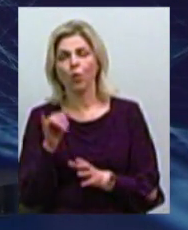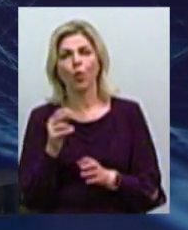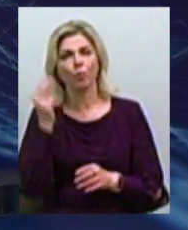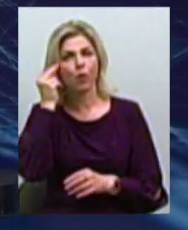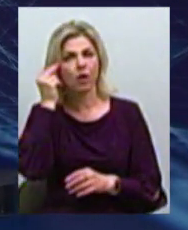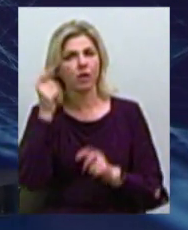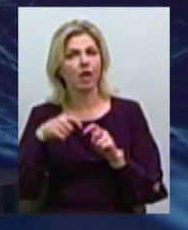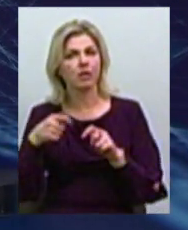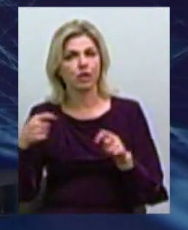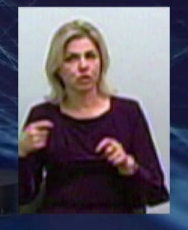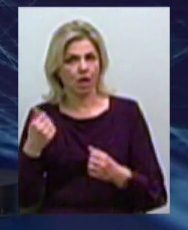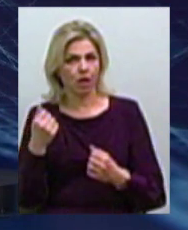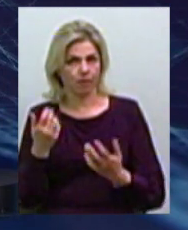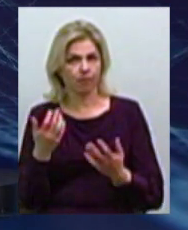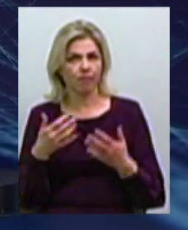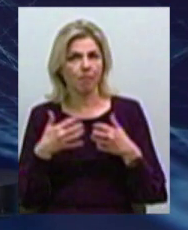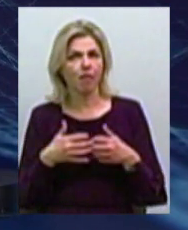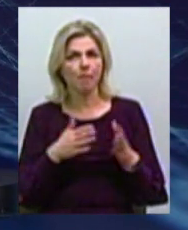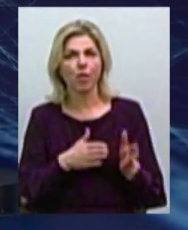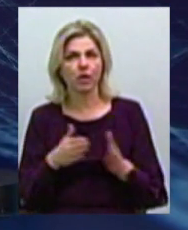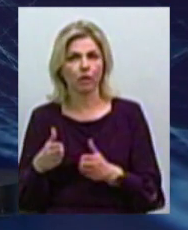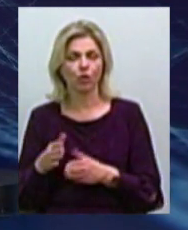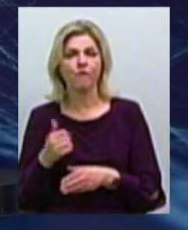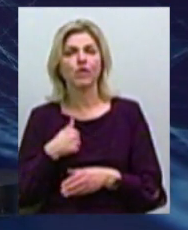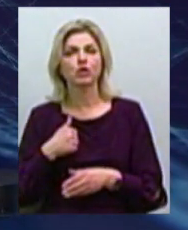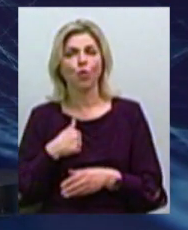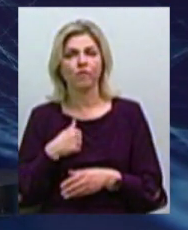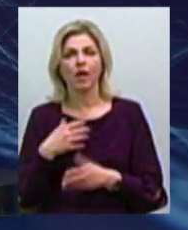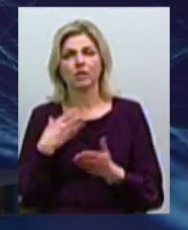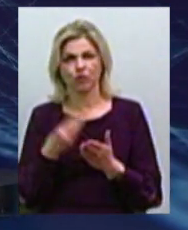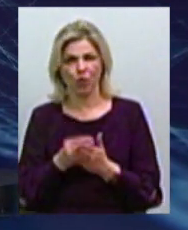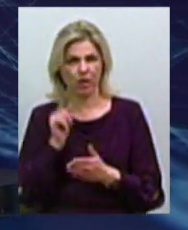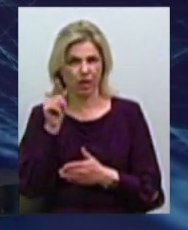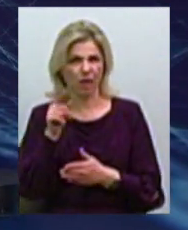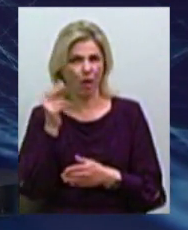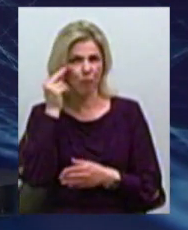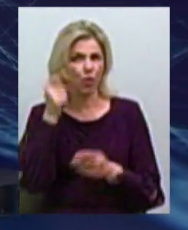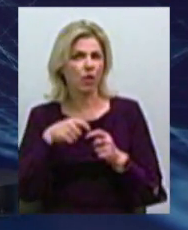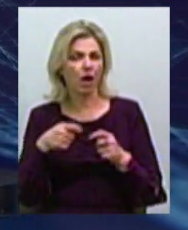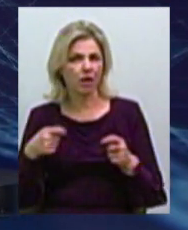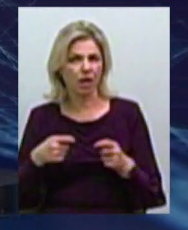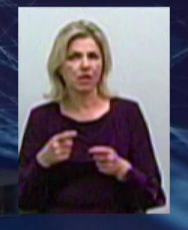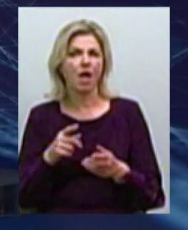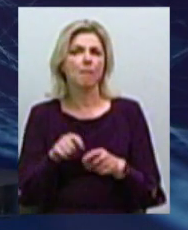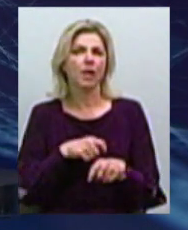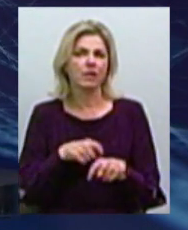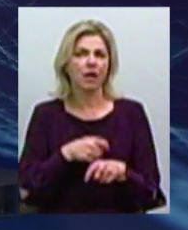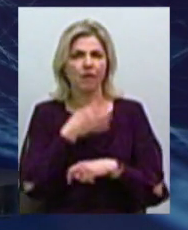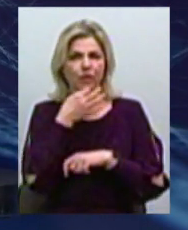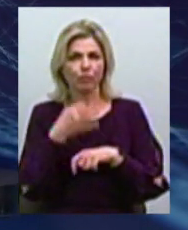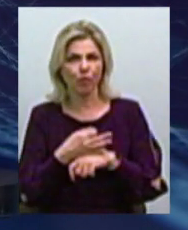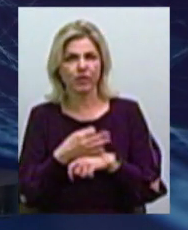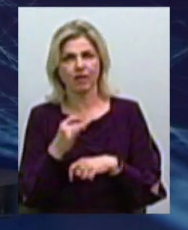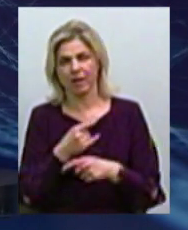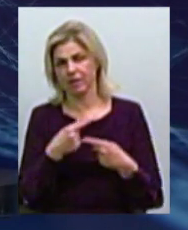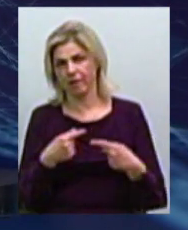машини, ну, скажімо так, військової, тому що там своя бюрократія, безумовно, так, якась матеріальна відповідальність і так далі, і так далі. Це і